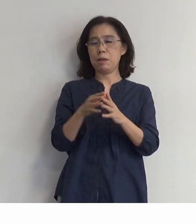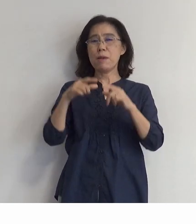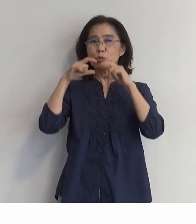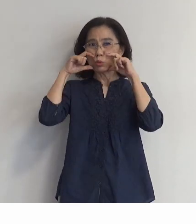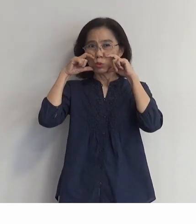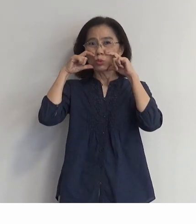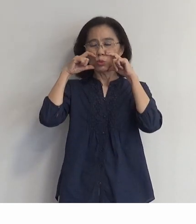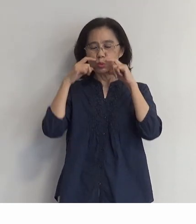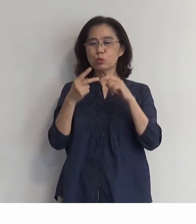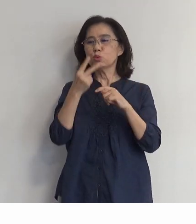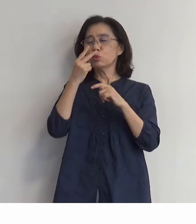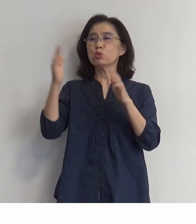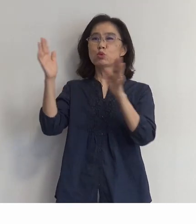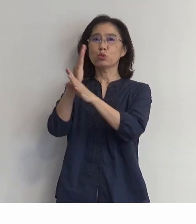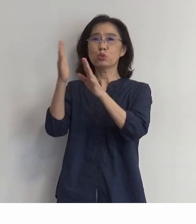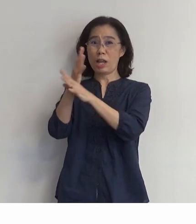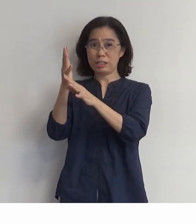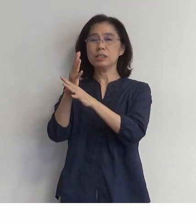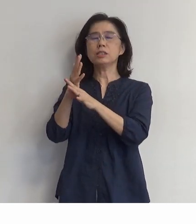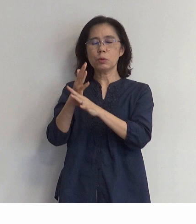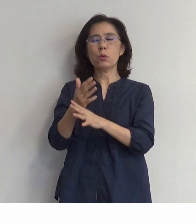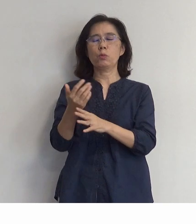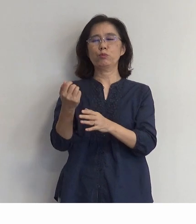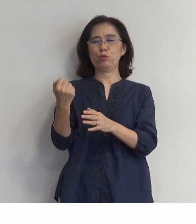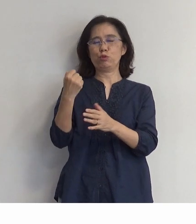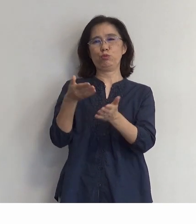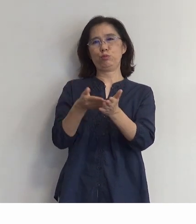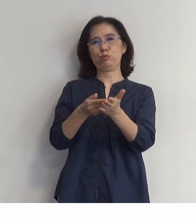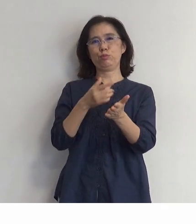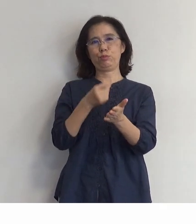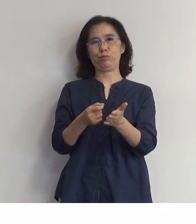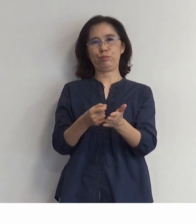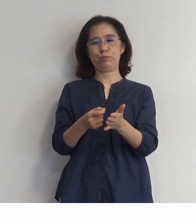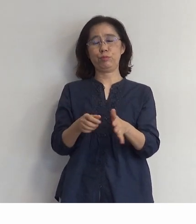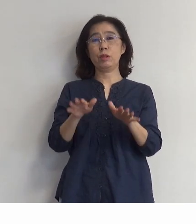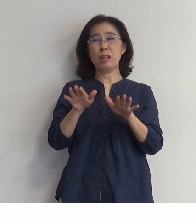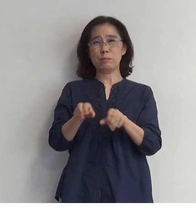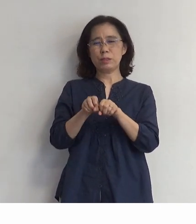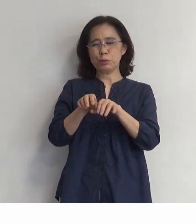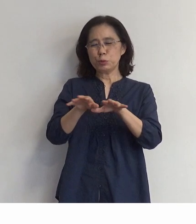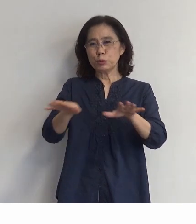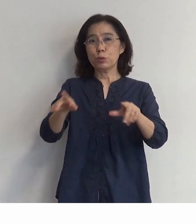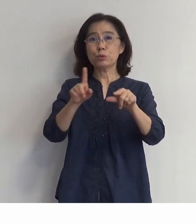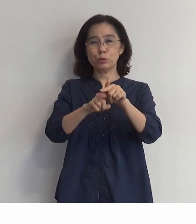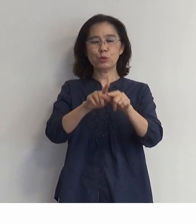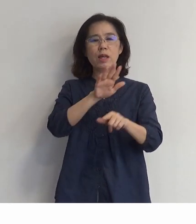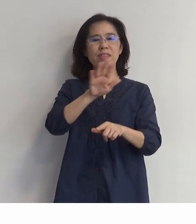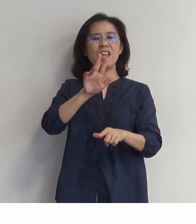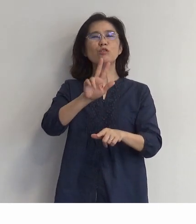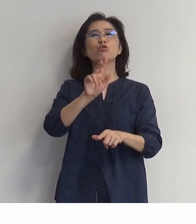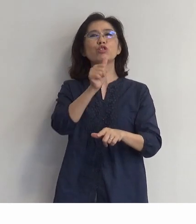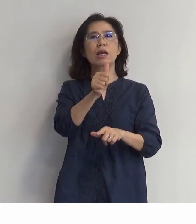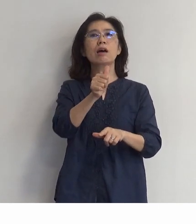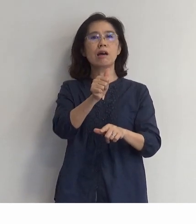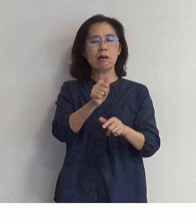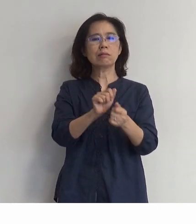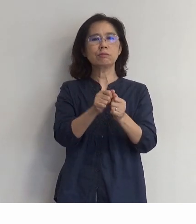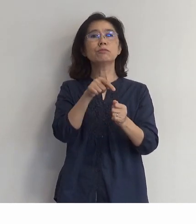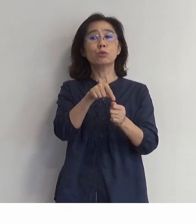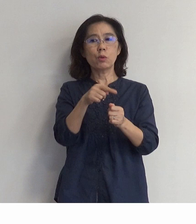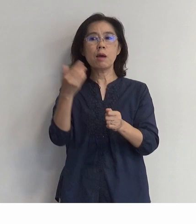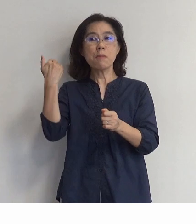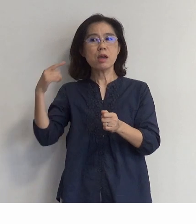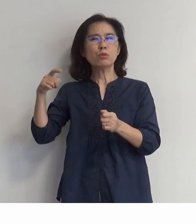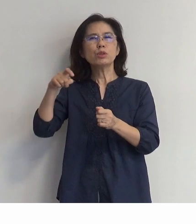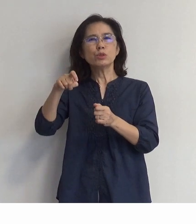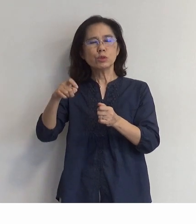気を強調したいと思います。今流行しているデルタ株はこれまでのウイルスよりも感染力が